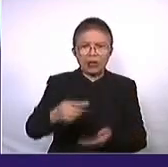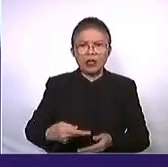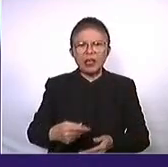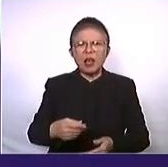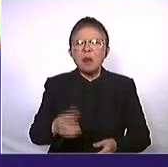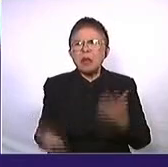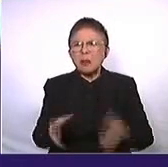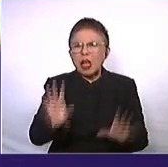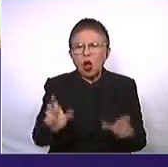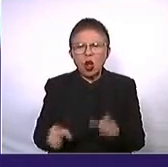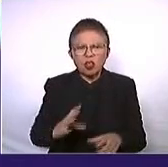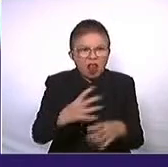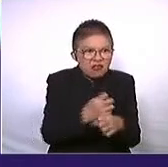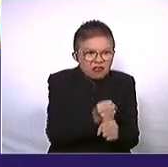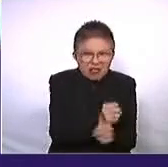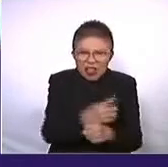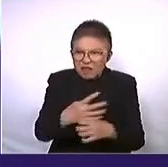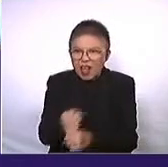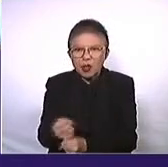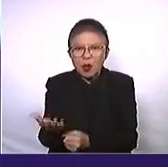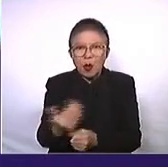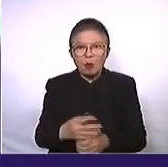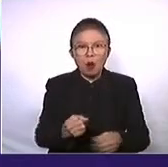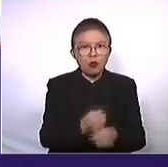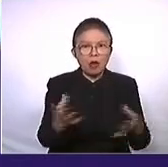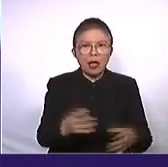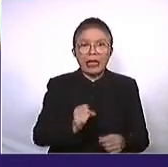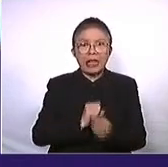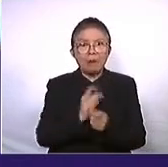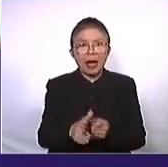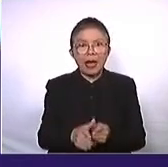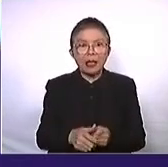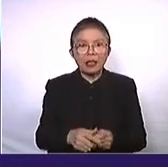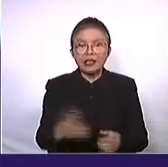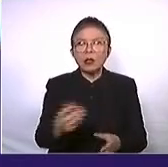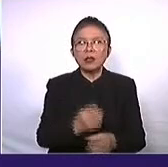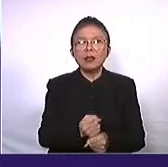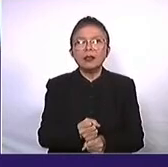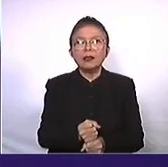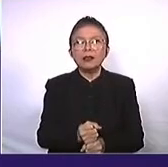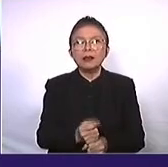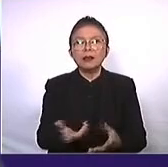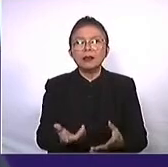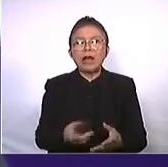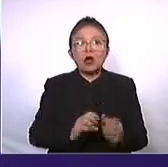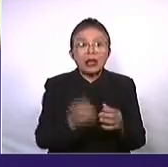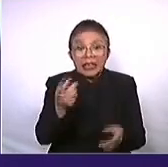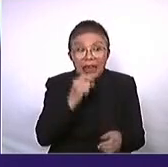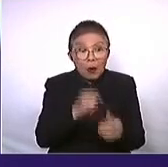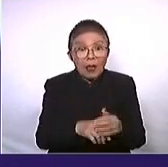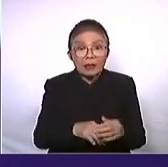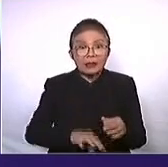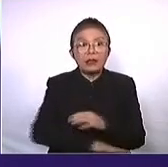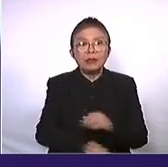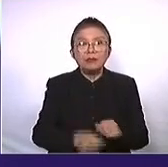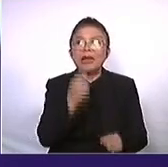diperas. Mau berusaha ini diperas. Kalau kami bayar padahal diperas, lalu ketahuan kami ditangkap katanya kami